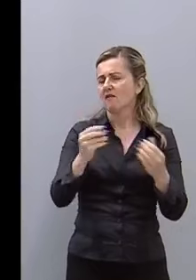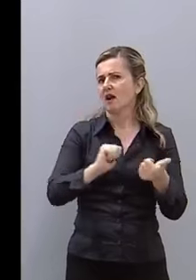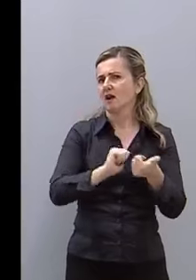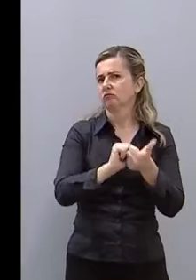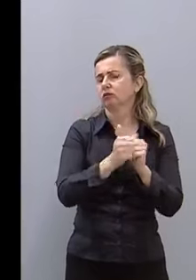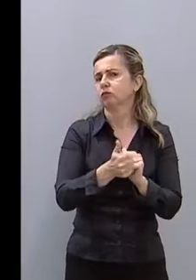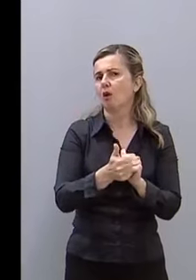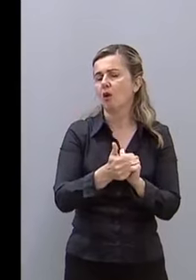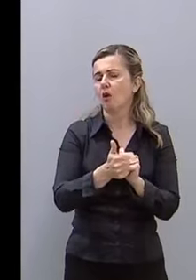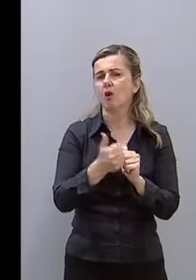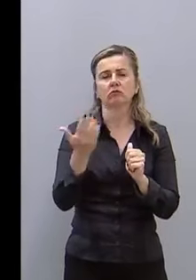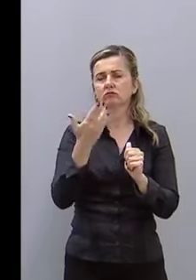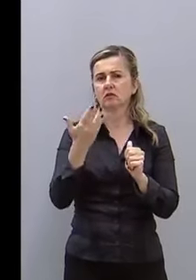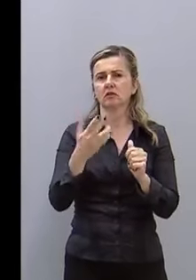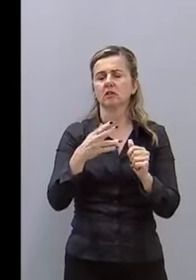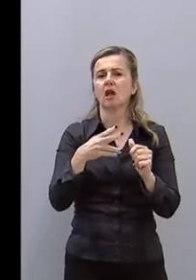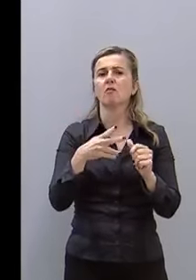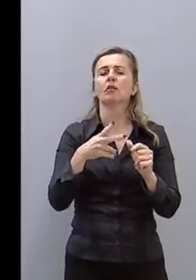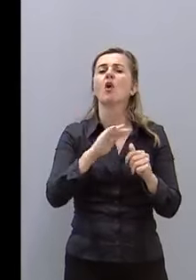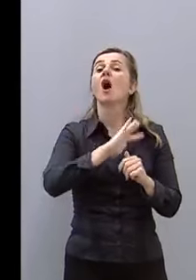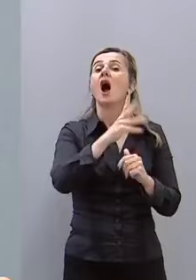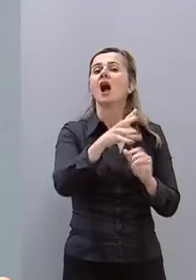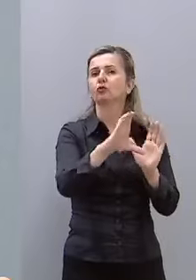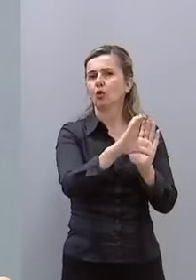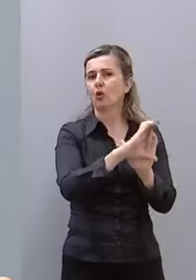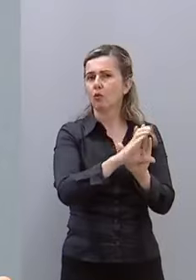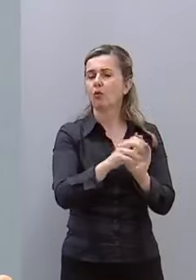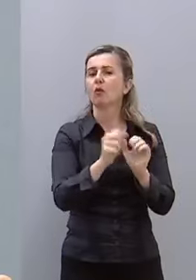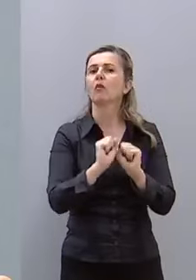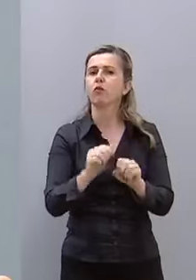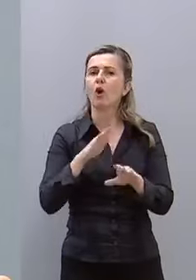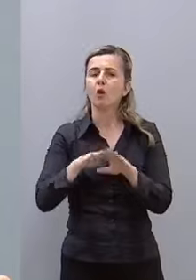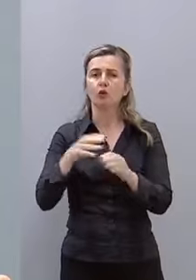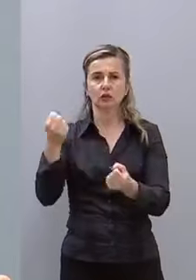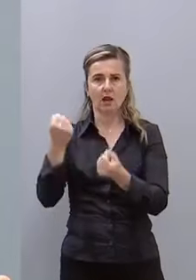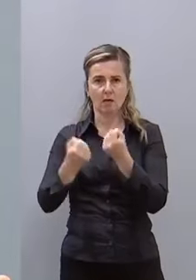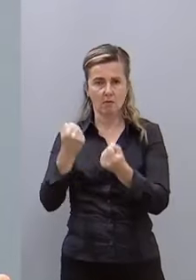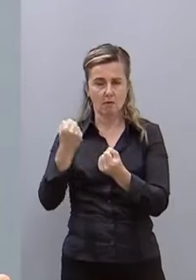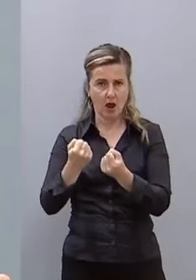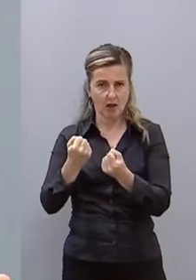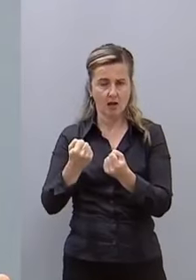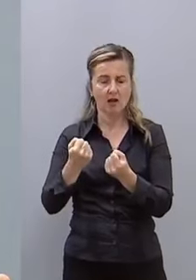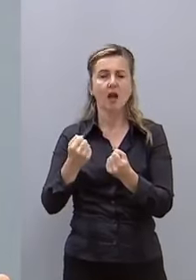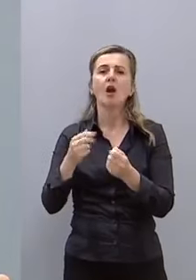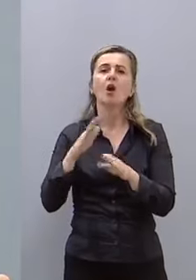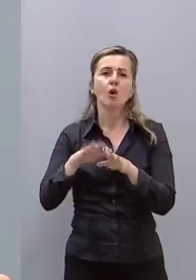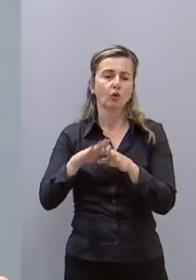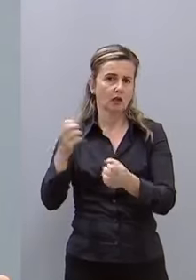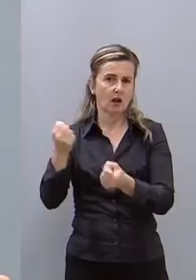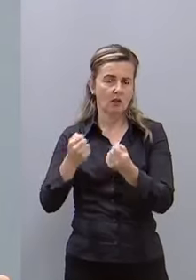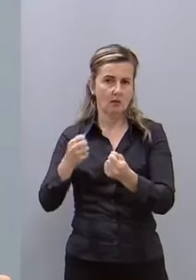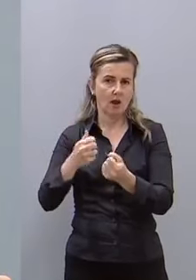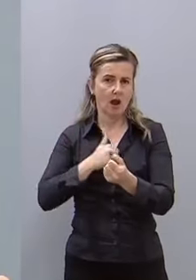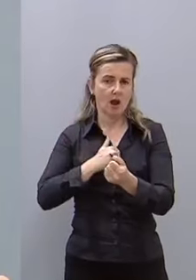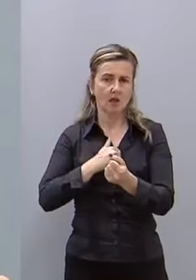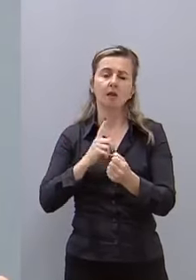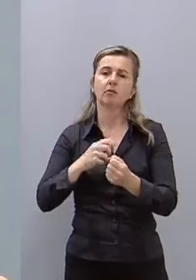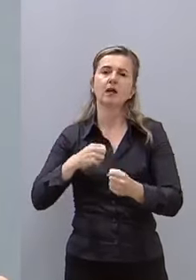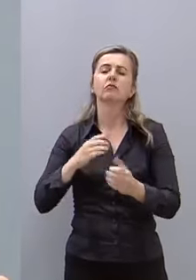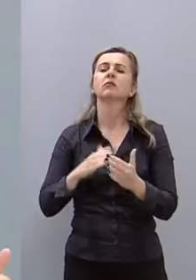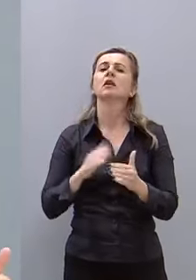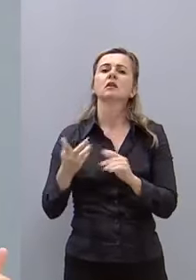attività sportiva e motoria in un altro comune può prendere la macchina e di utilizzare la macchina per spostarsi questo